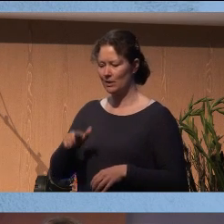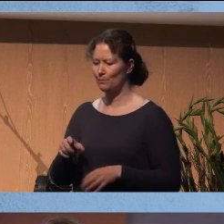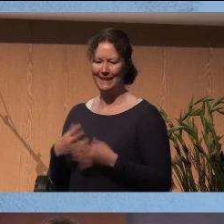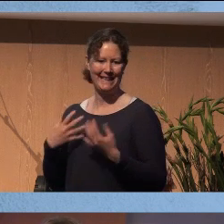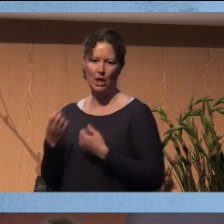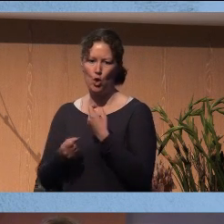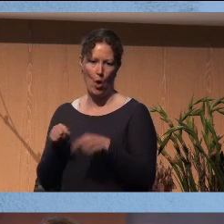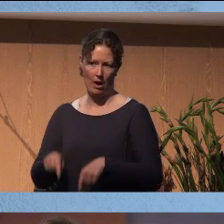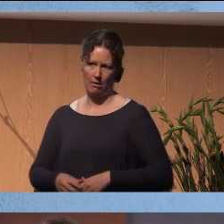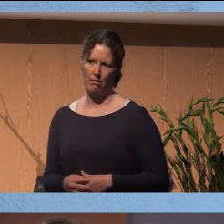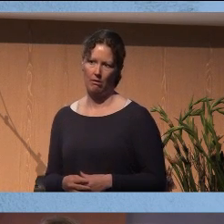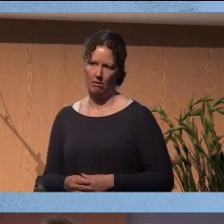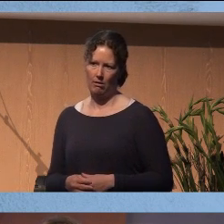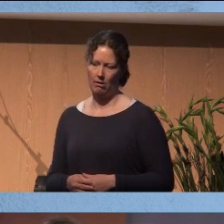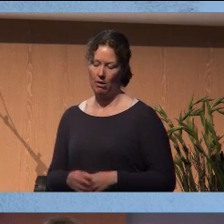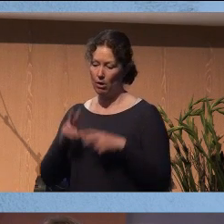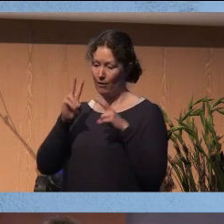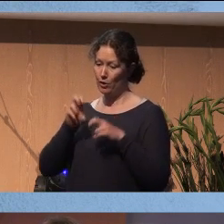gjør det.